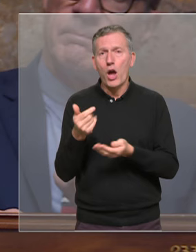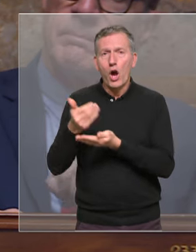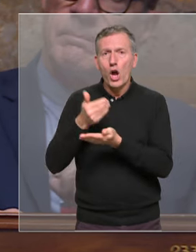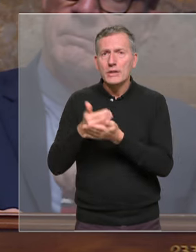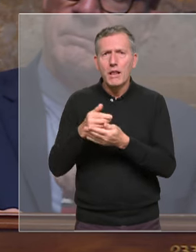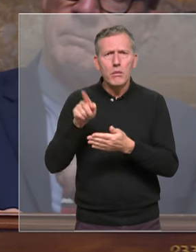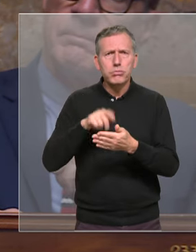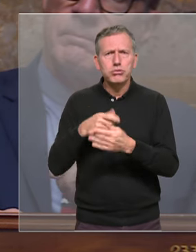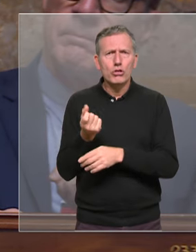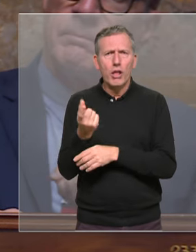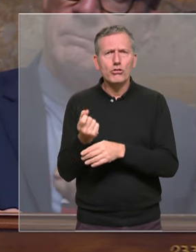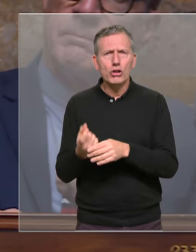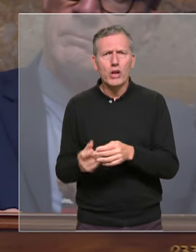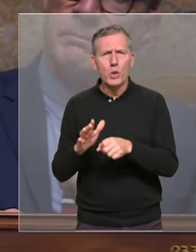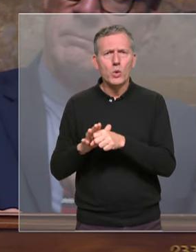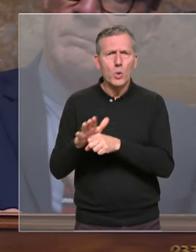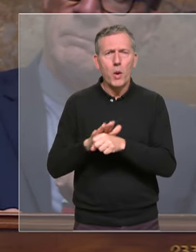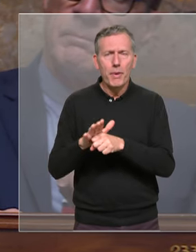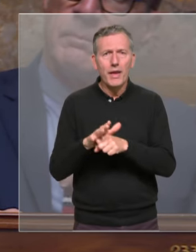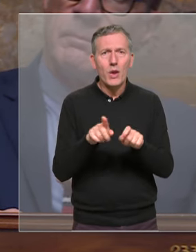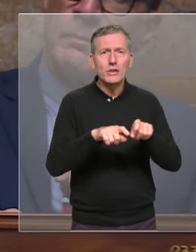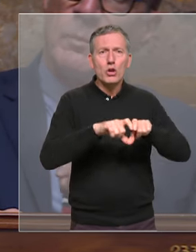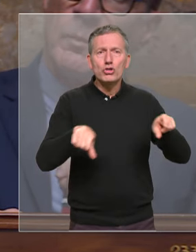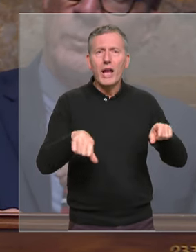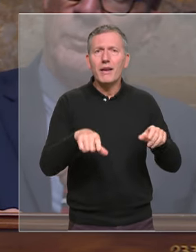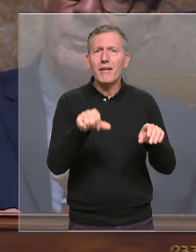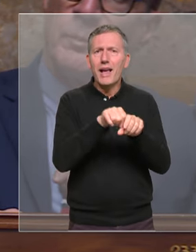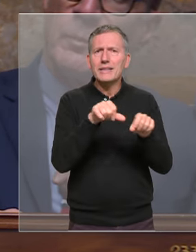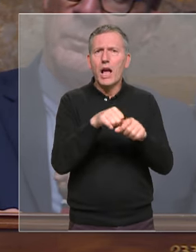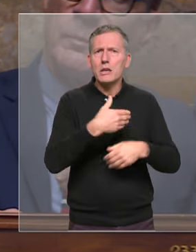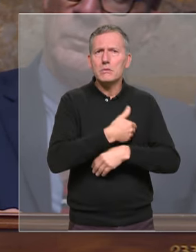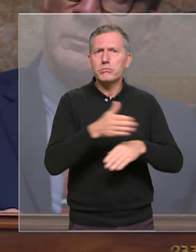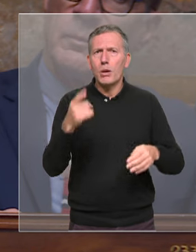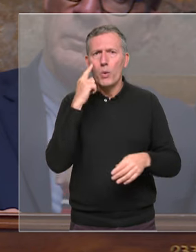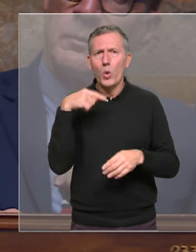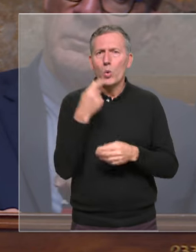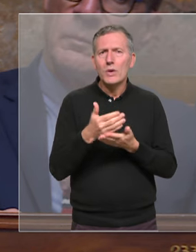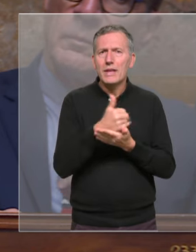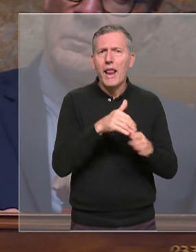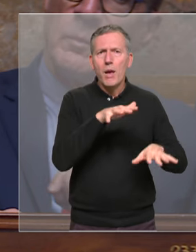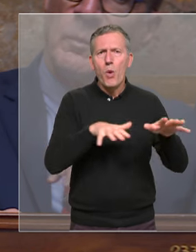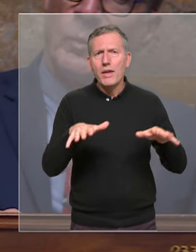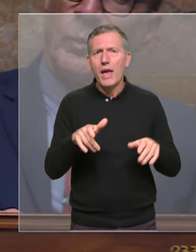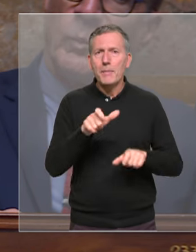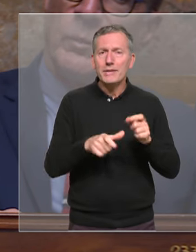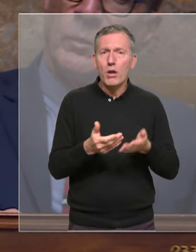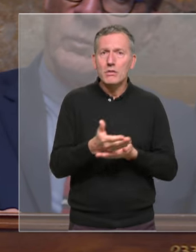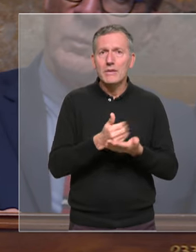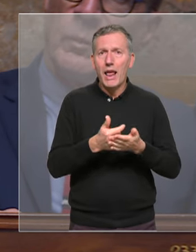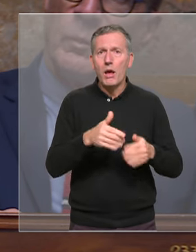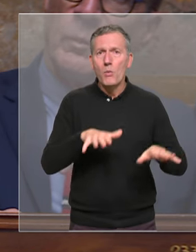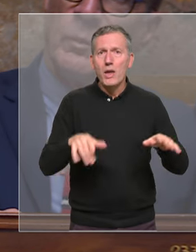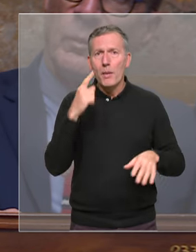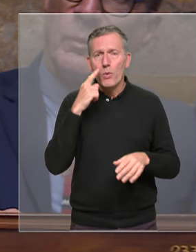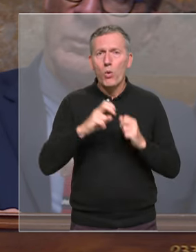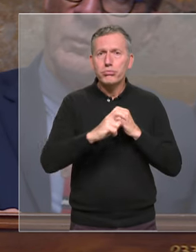été écartées. Nous avions aussi obtenu le maintien du chèque carburant élargi pour les ménages modestes et les classes moyennes qui doivent utiliser leur voiture